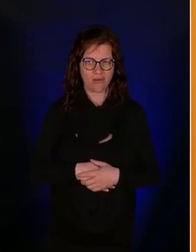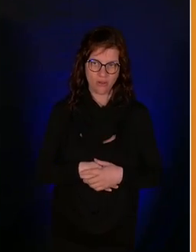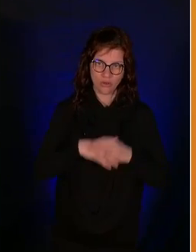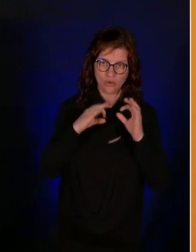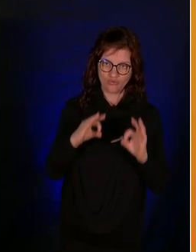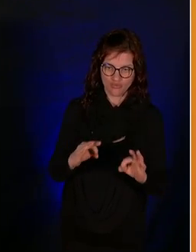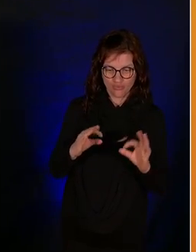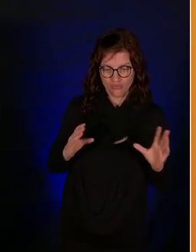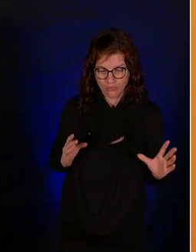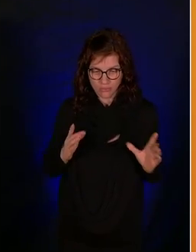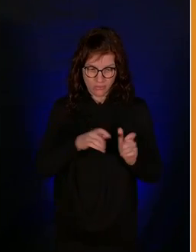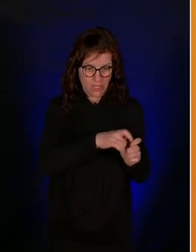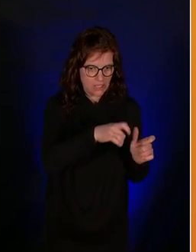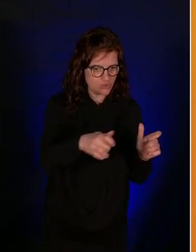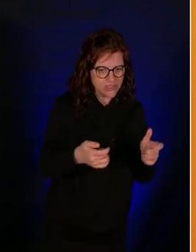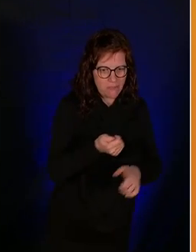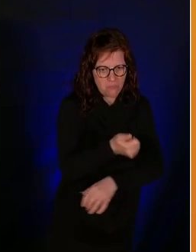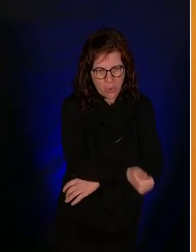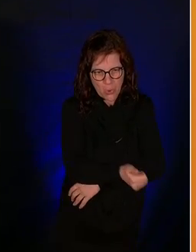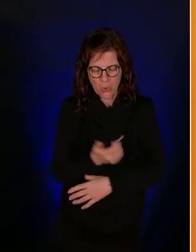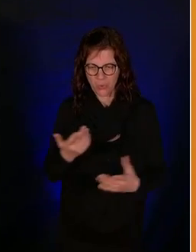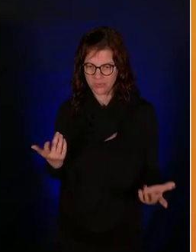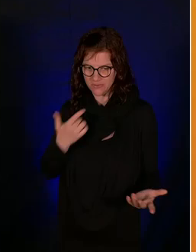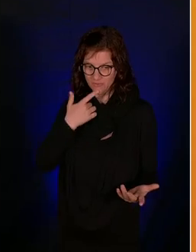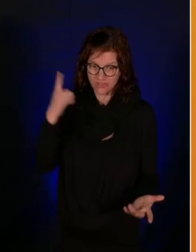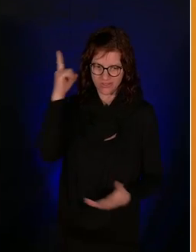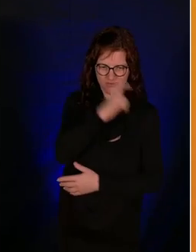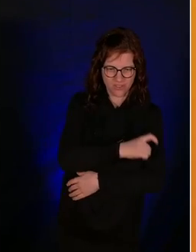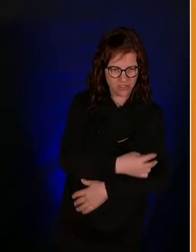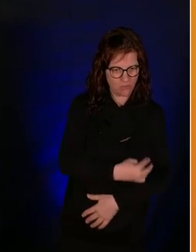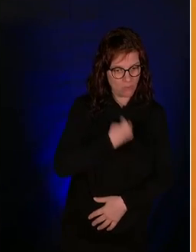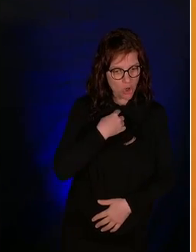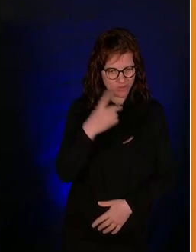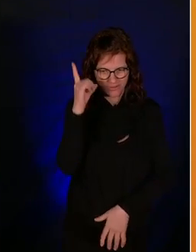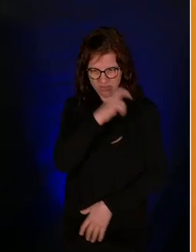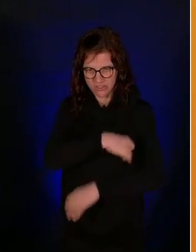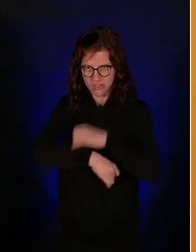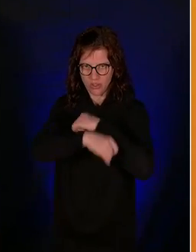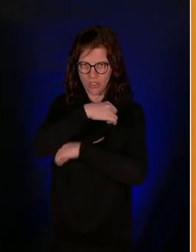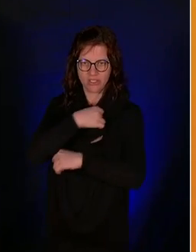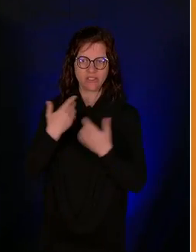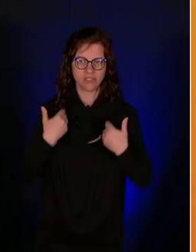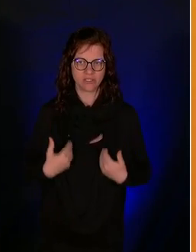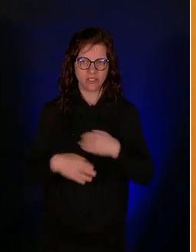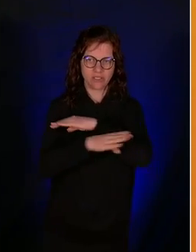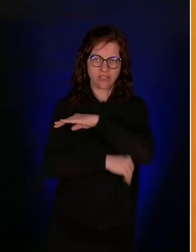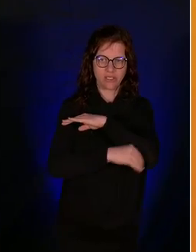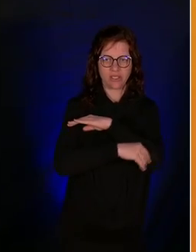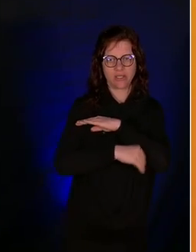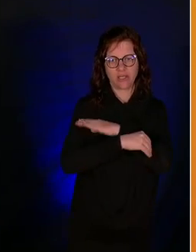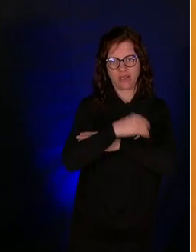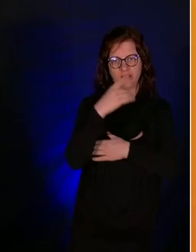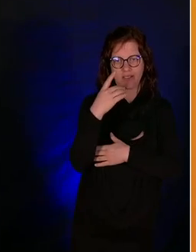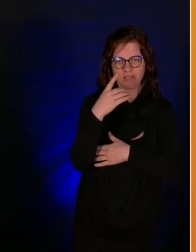effectivement, où il y a très peu d'industrie. Difficile de bloquer, difficile de mettre en place. Bon, je suis secrétaire de la CGT Santé Action